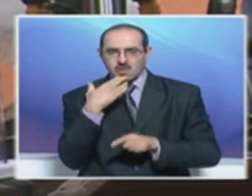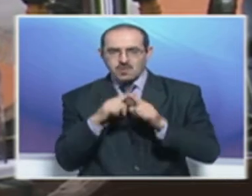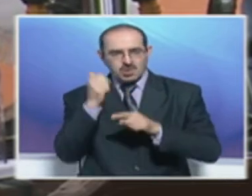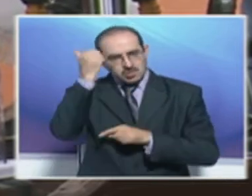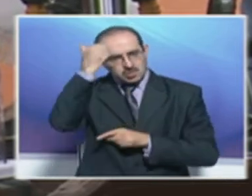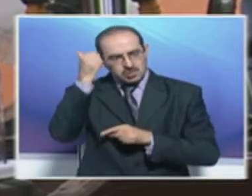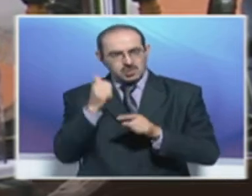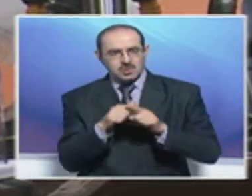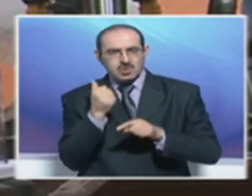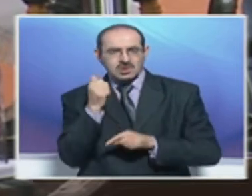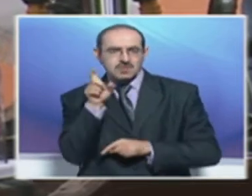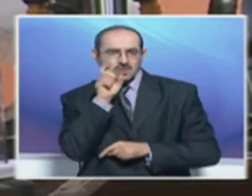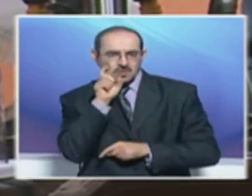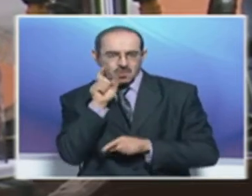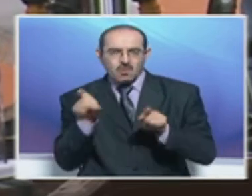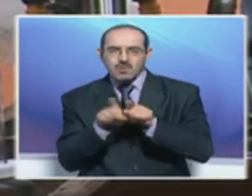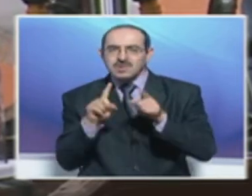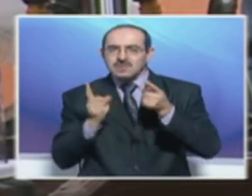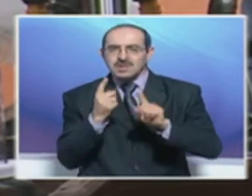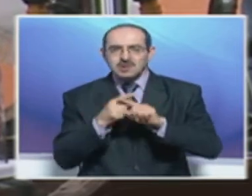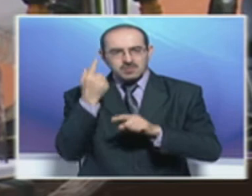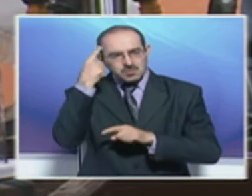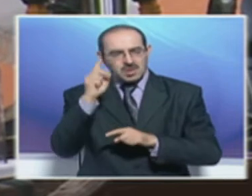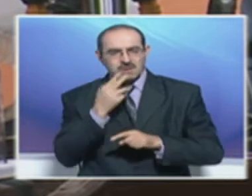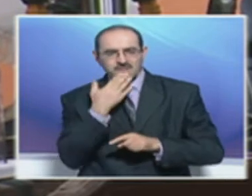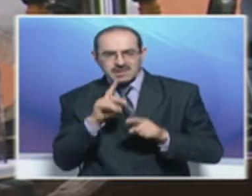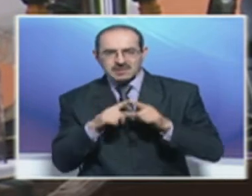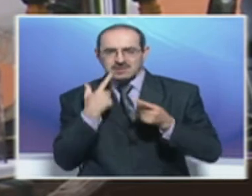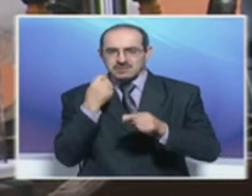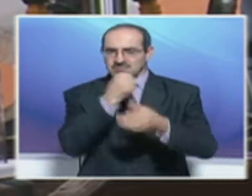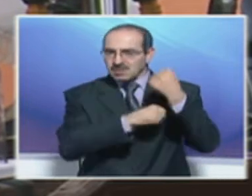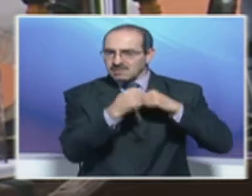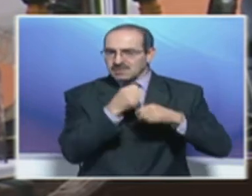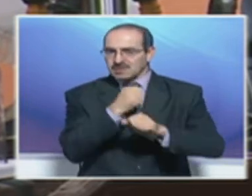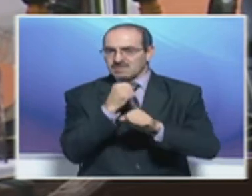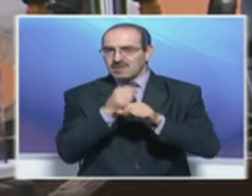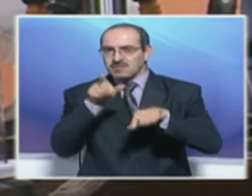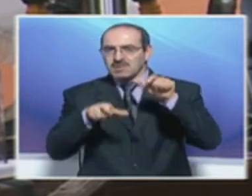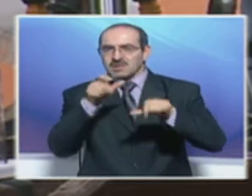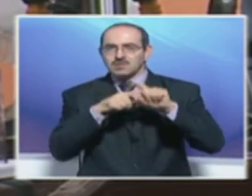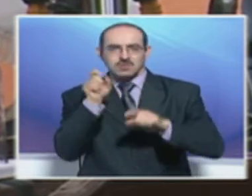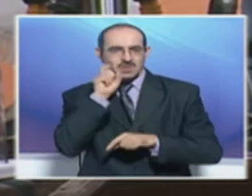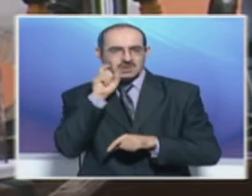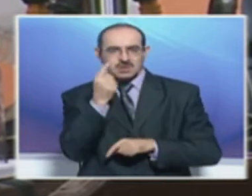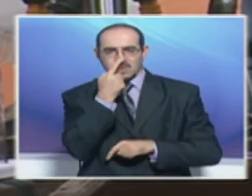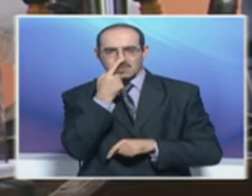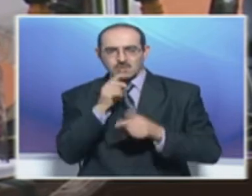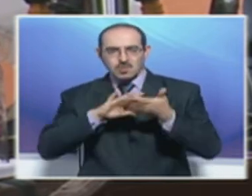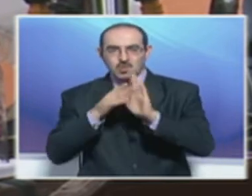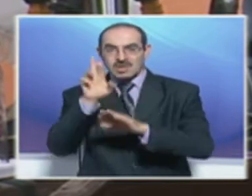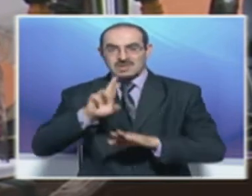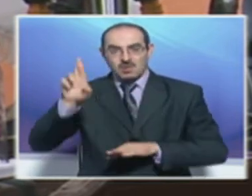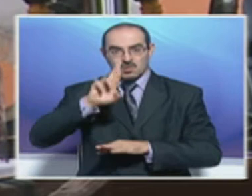الطبية المتخصصة، وخاصة لتحسين شروط عمل أخصائيين في كل مناطق